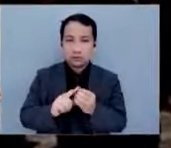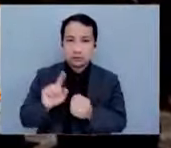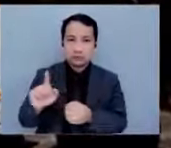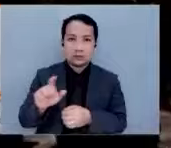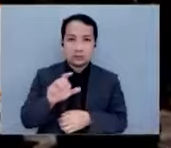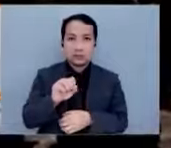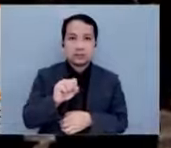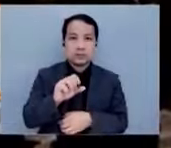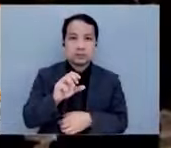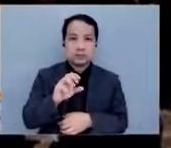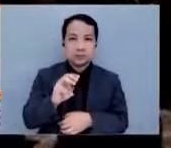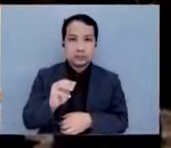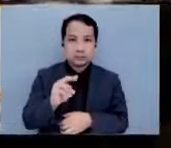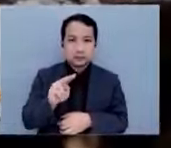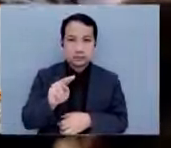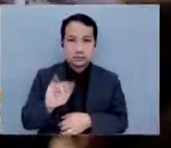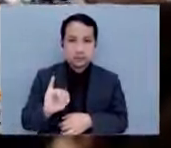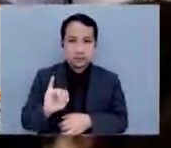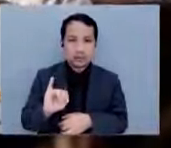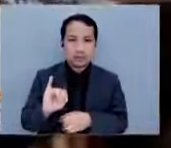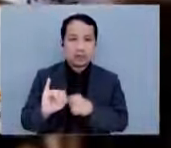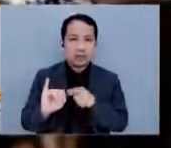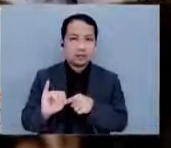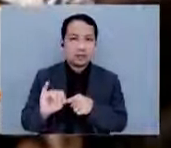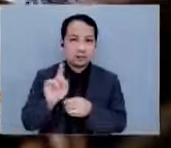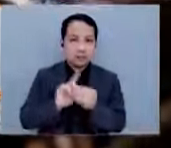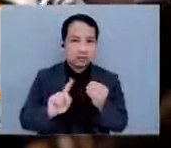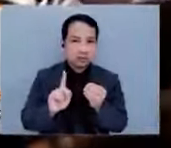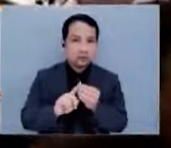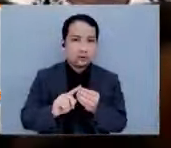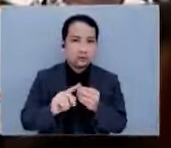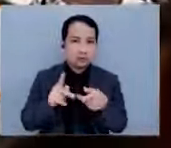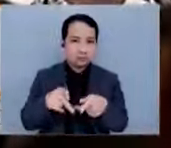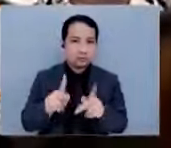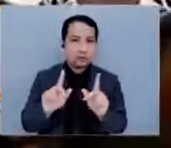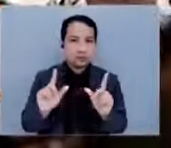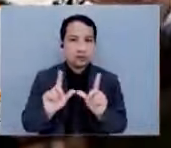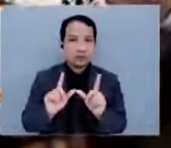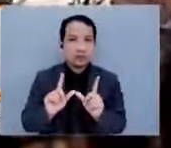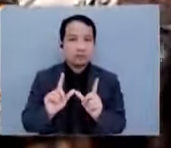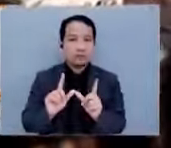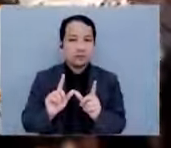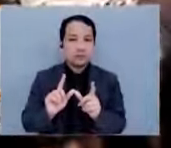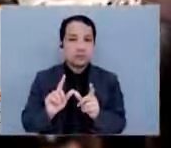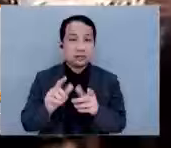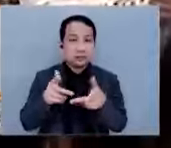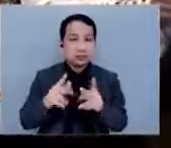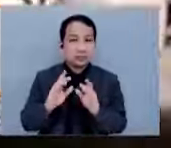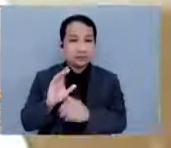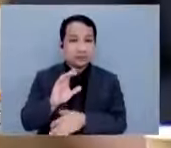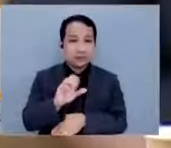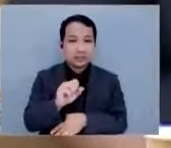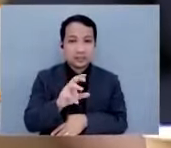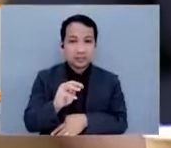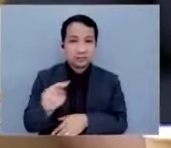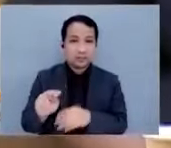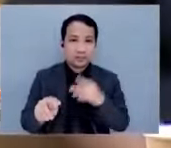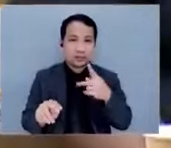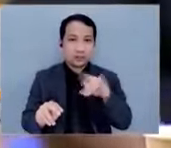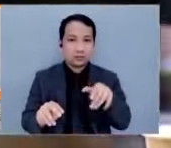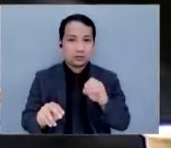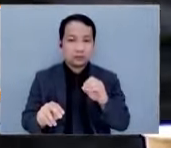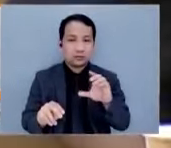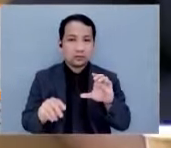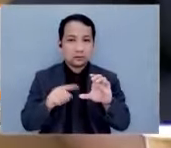Network Incorporated o SMNI sa kanilang prangkisa. Ang SMNI ang broadcast media arm ng KOJC. Kaya ang Vice Chairman